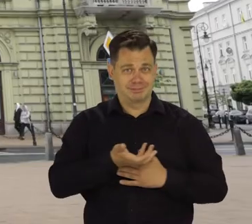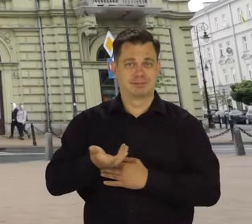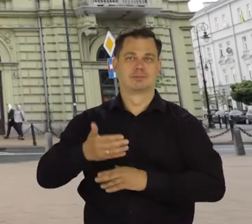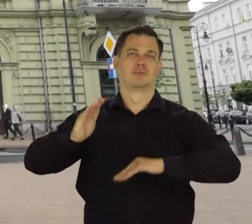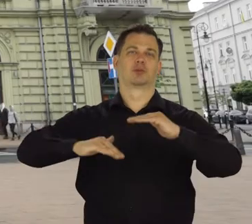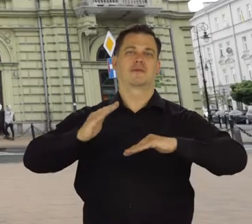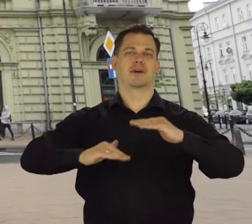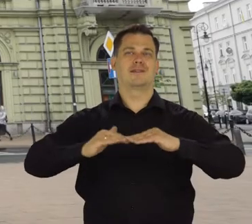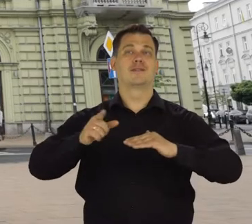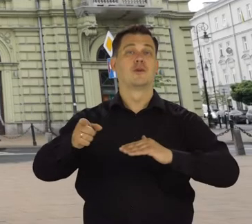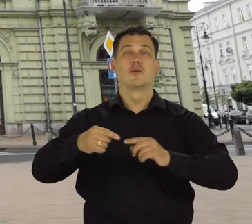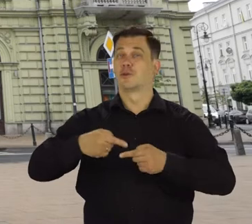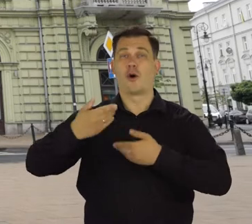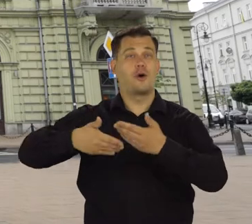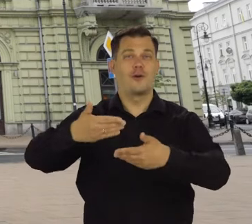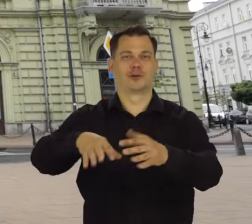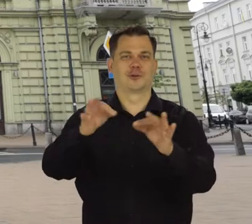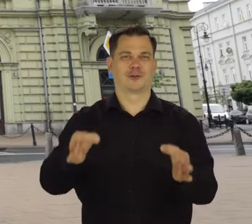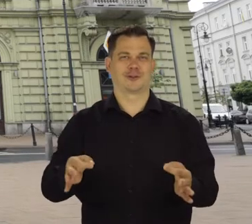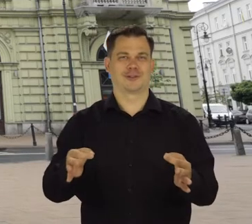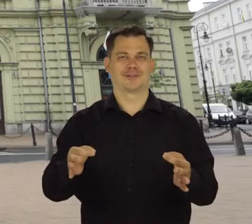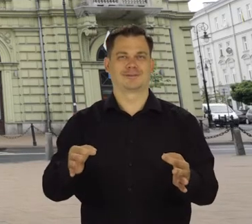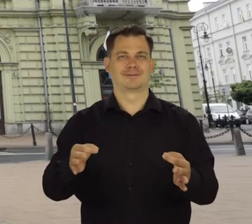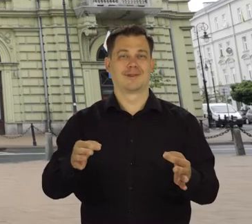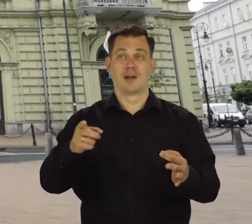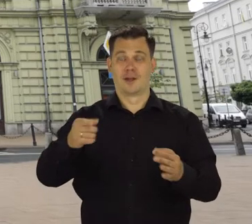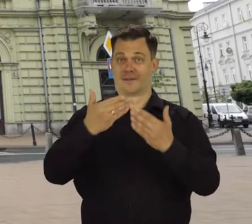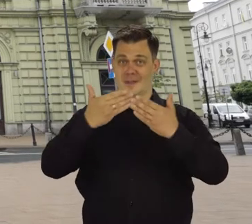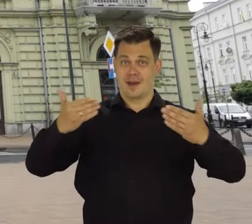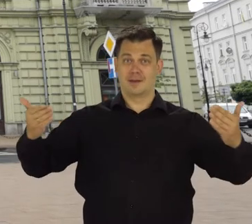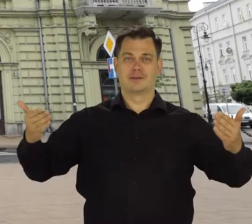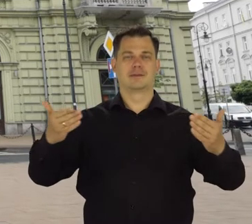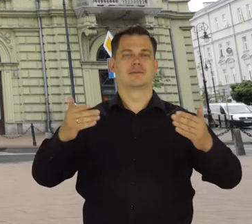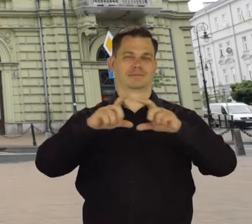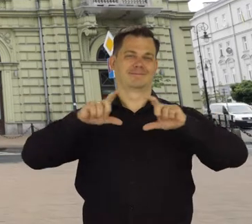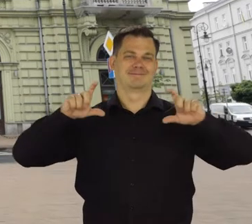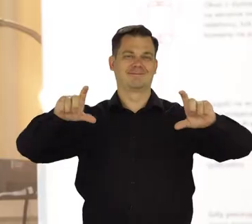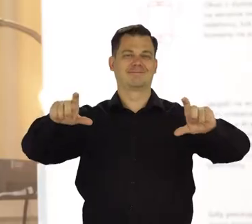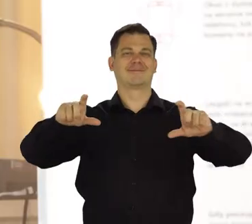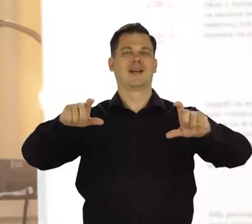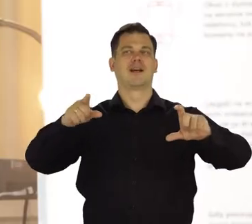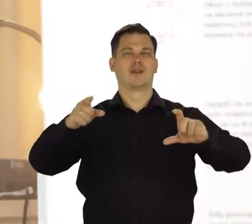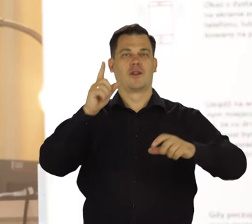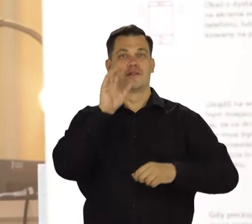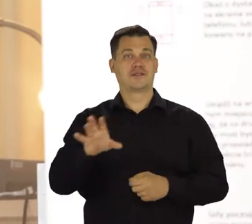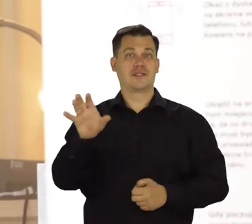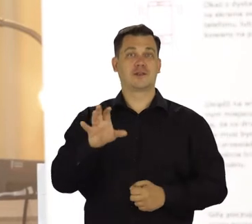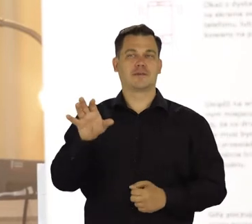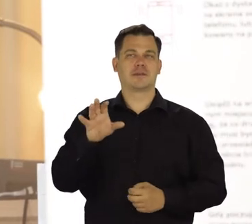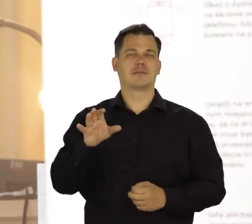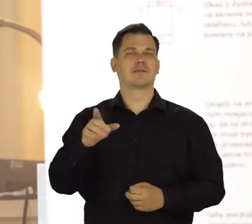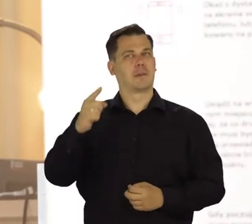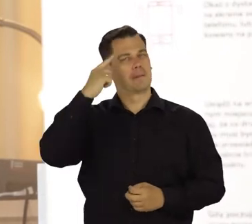na niego i to DNA do dzisiaj zarówno w instytucji, jak i wśród